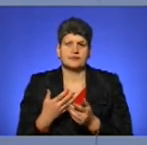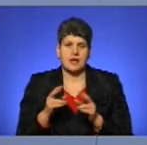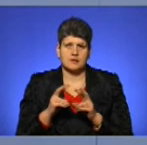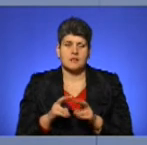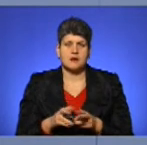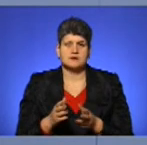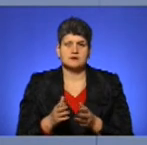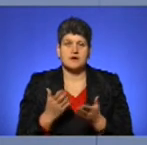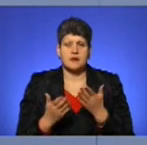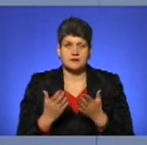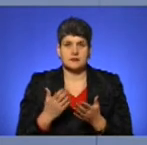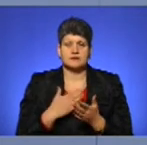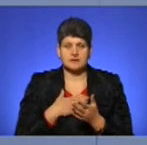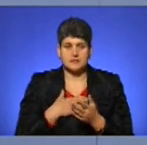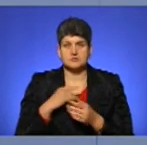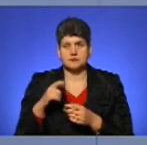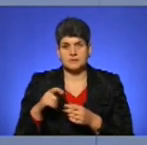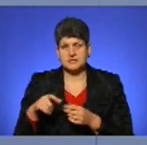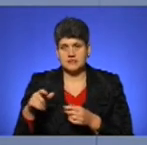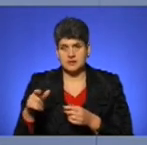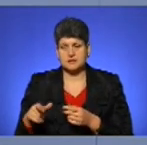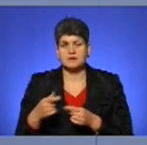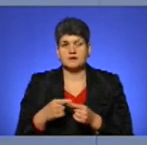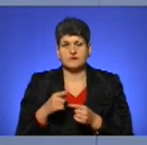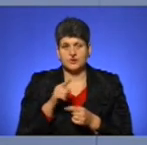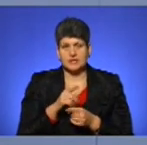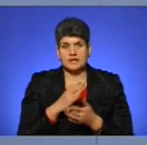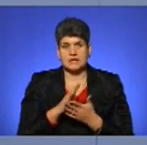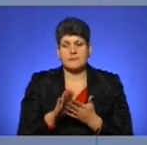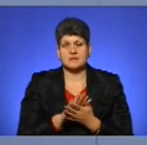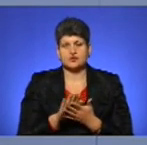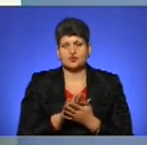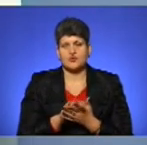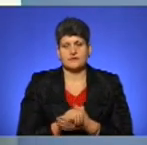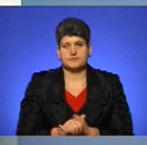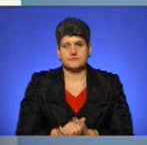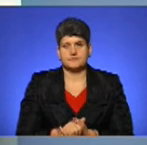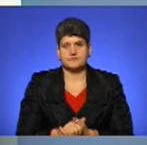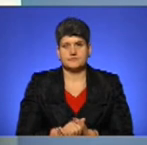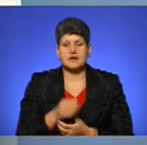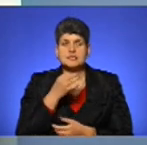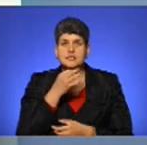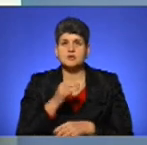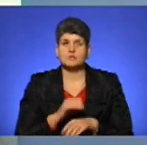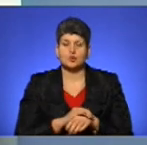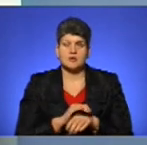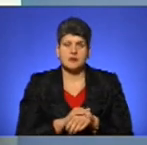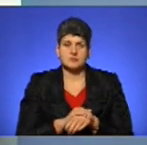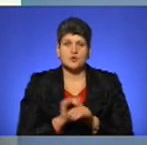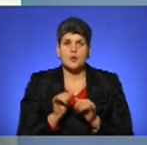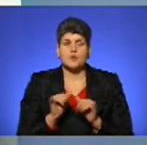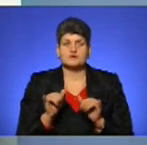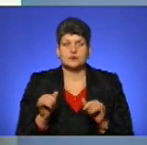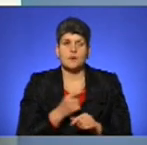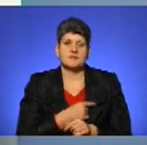аналізи, але для наших пацієнтів є вони безкоштовні. Скажіть, будь ласка, от із розвитком